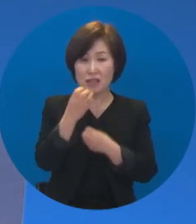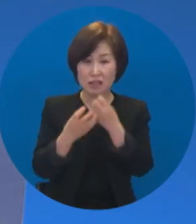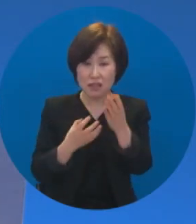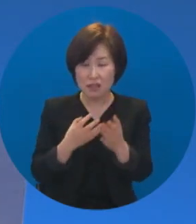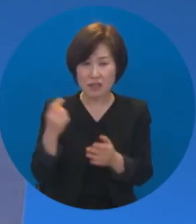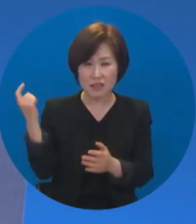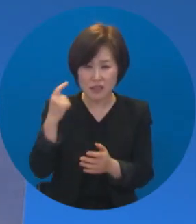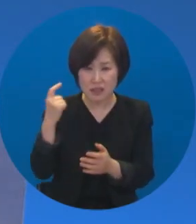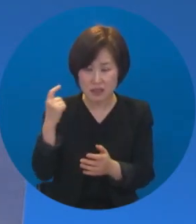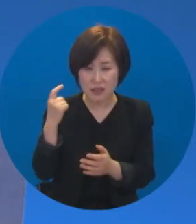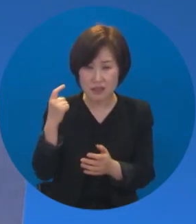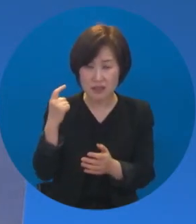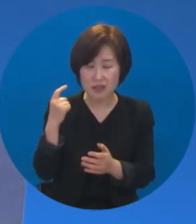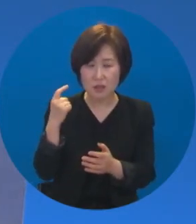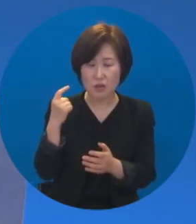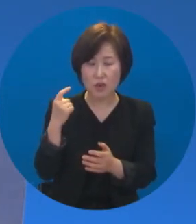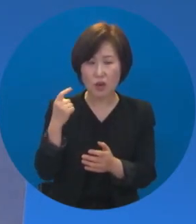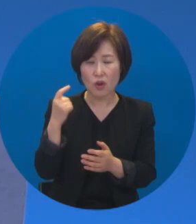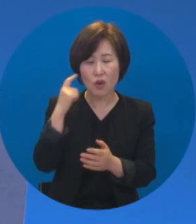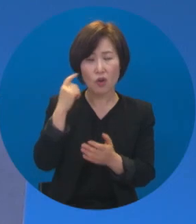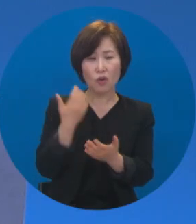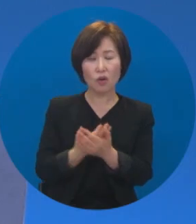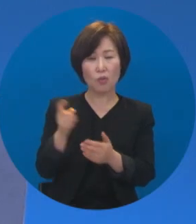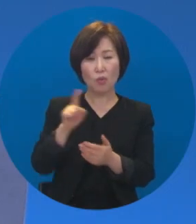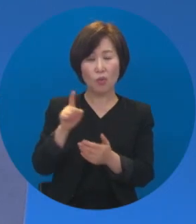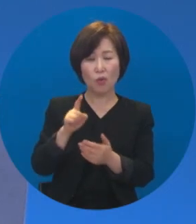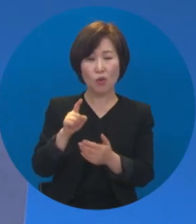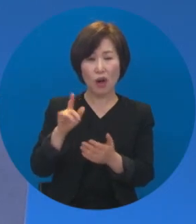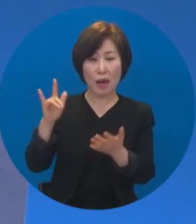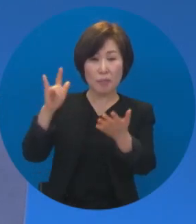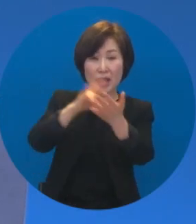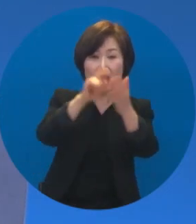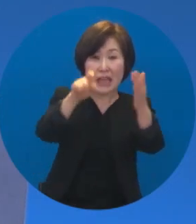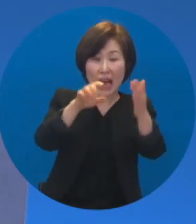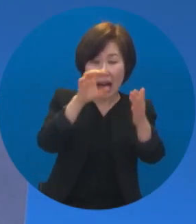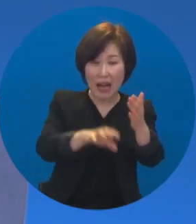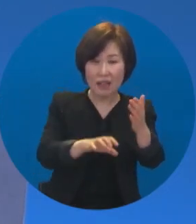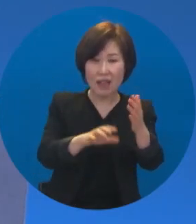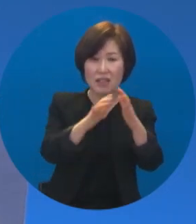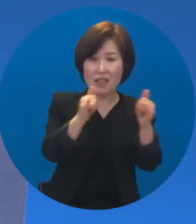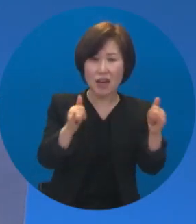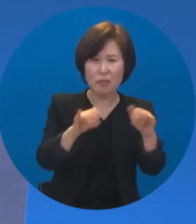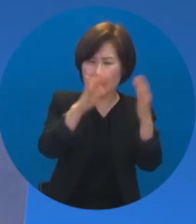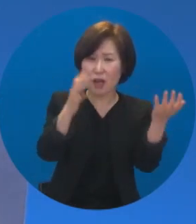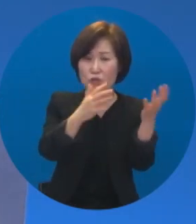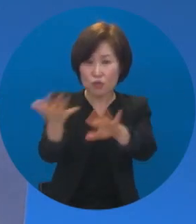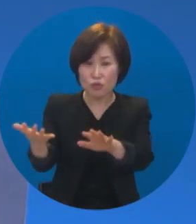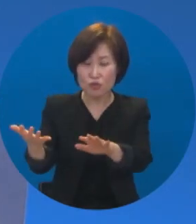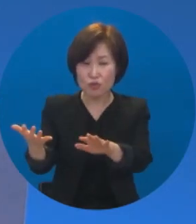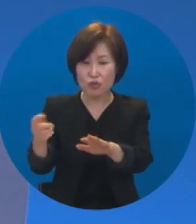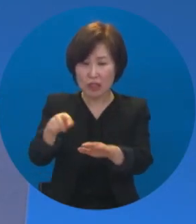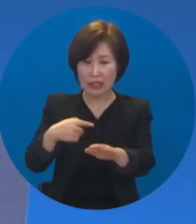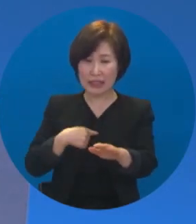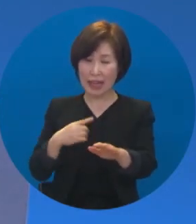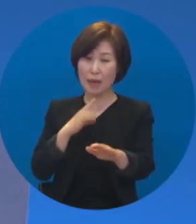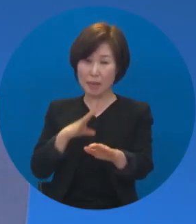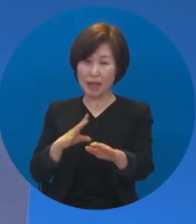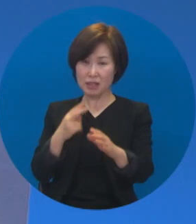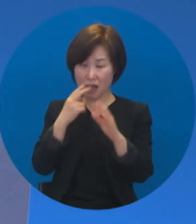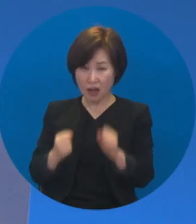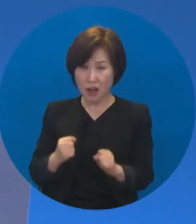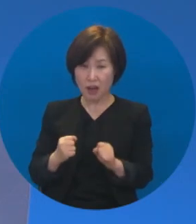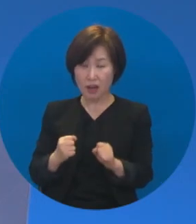비행기에 타고 있었던 무고한 사람들은 뭐지? 주님은 그런 사람들 버리신 건가? 의문을 갖고 싶었고 질문하고